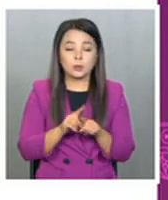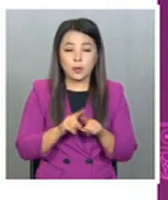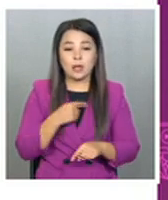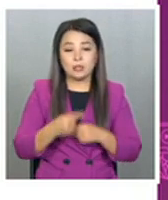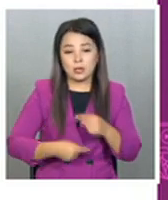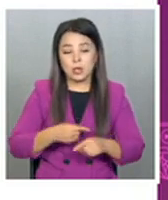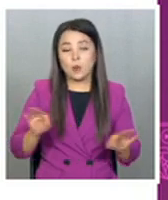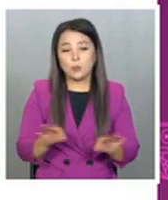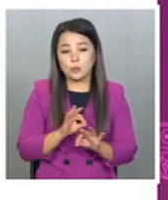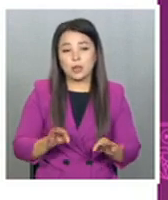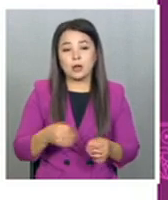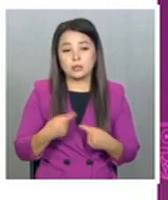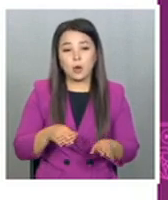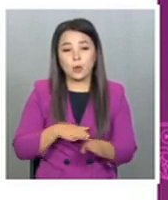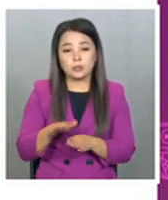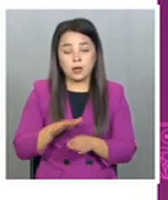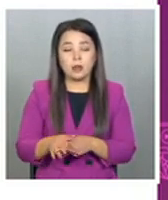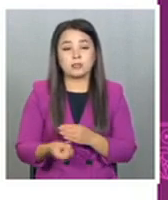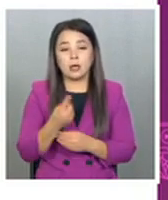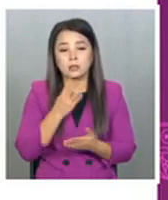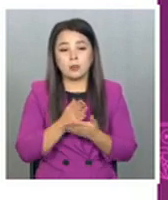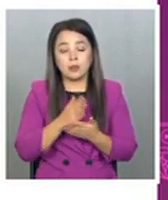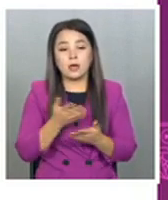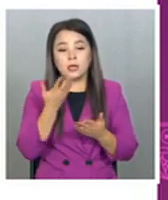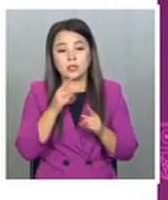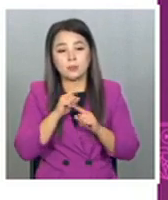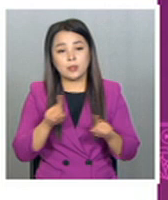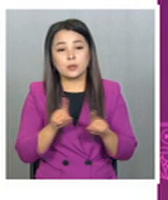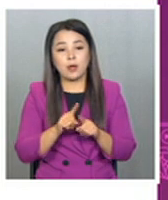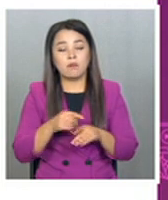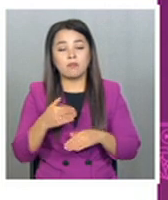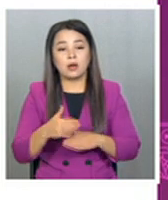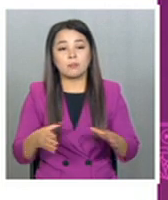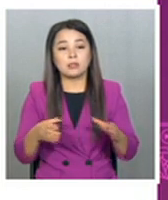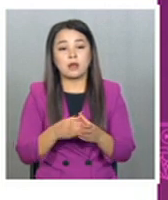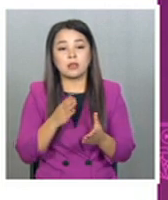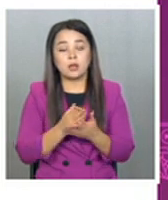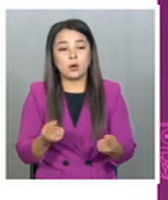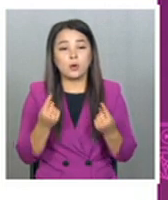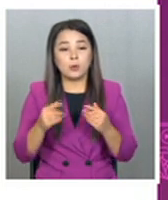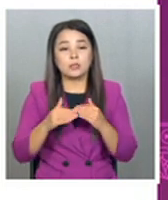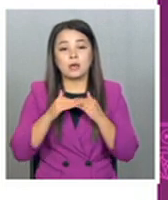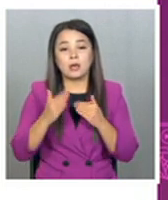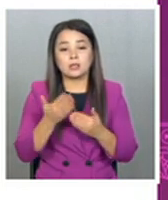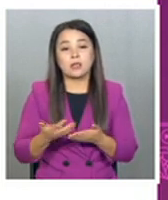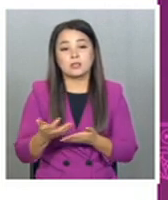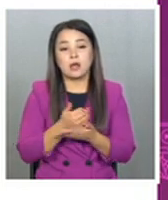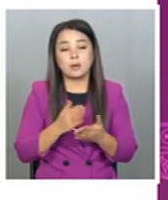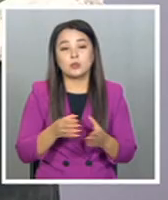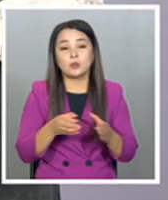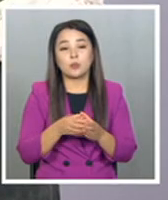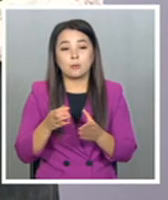музыкалық аспаптармен орындалатын туындылары цифрлық форматтағы ұлы даланың көне сарындар жинағына